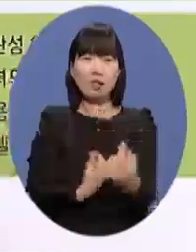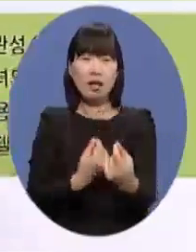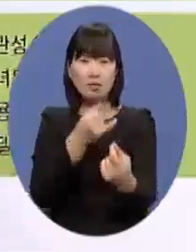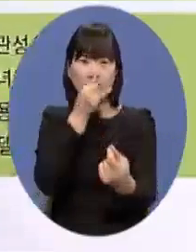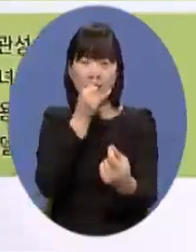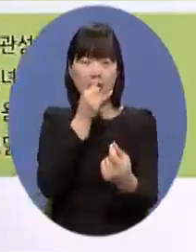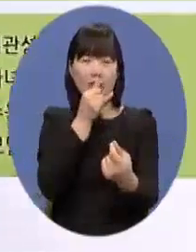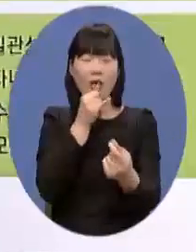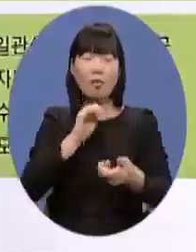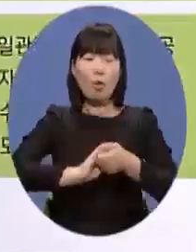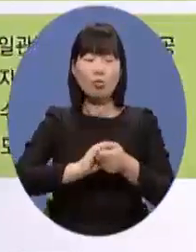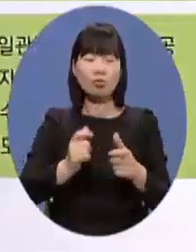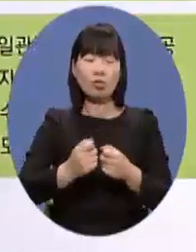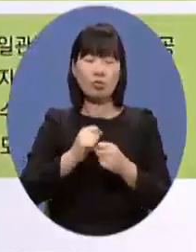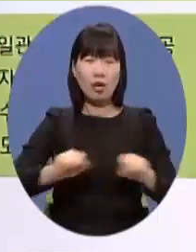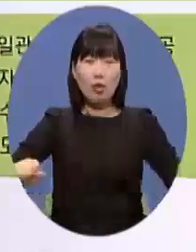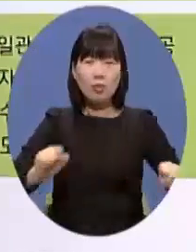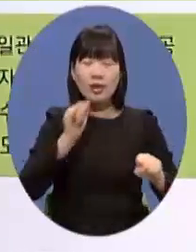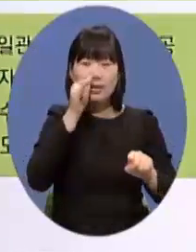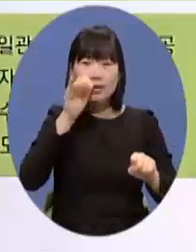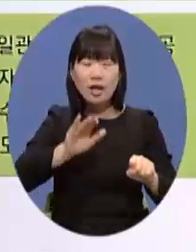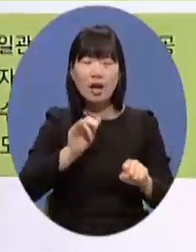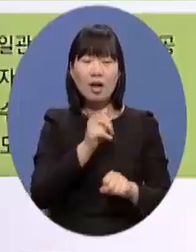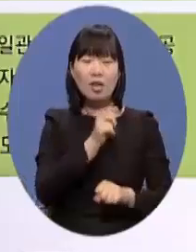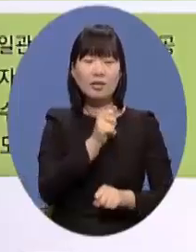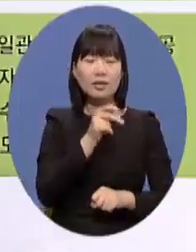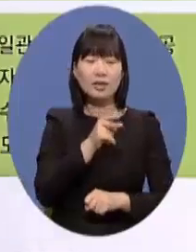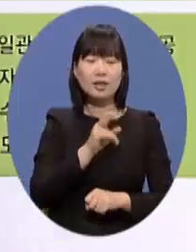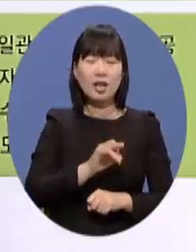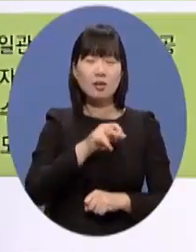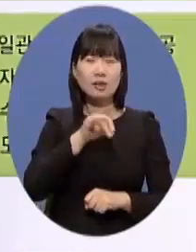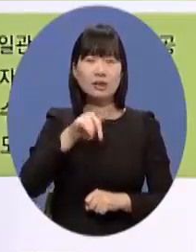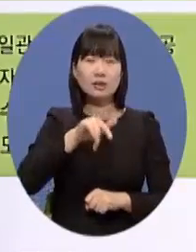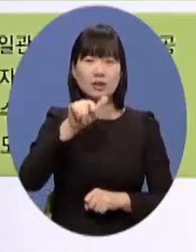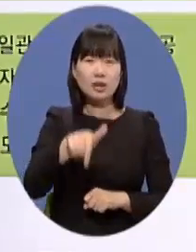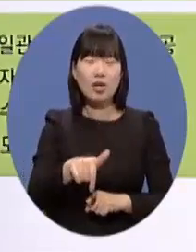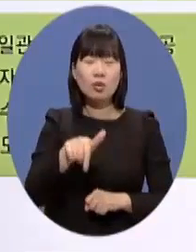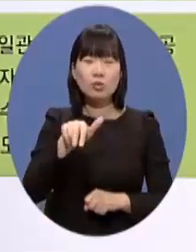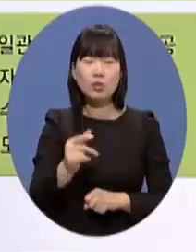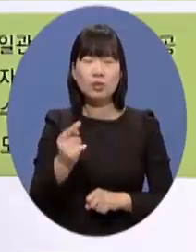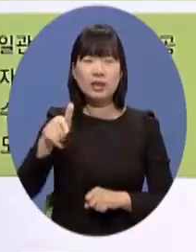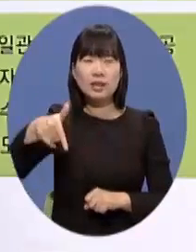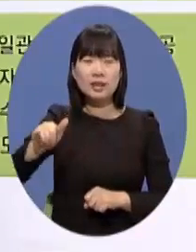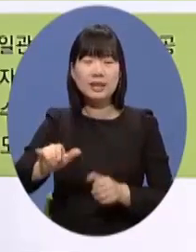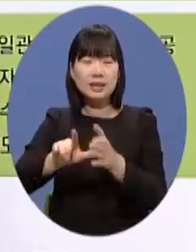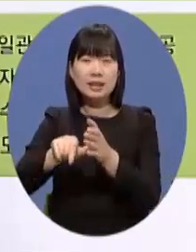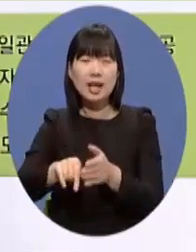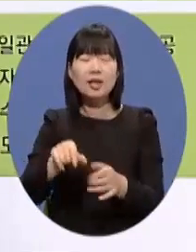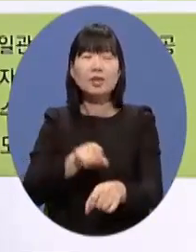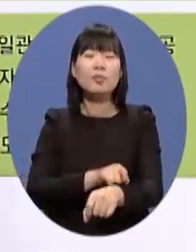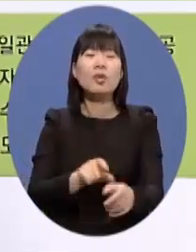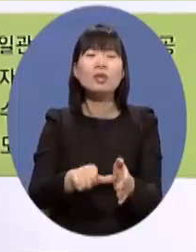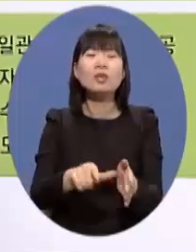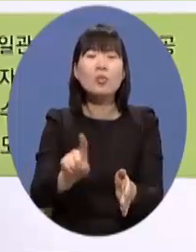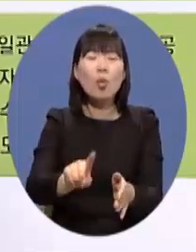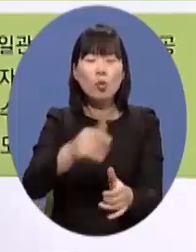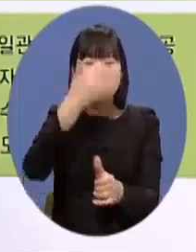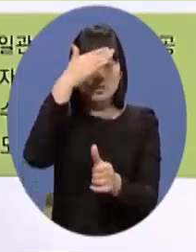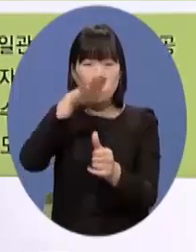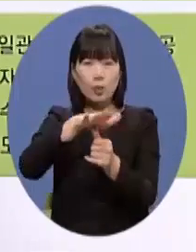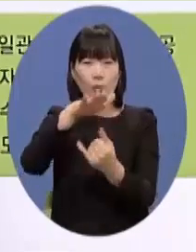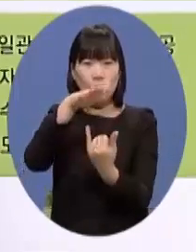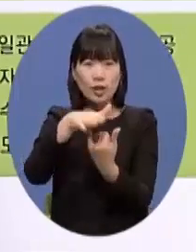범위가 넓잖아요. 네. 근데 이 형식적 조작기에서 특별한 시기가 있어요. 네. 우리가 청소년 시기라고 말하는